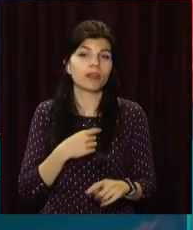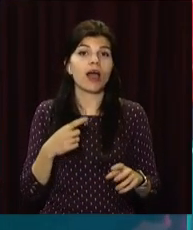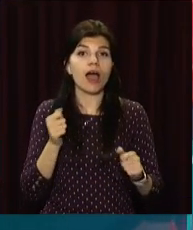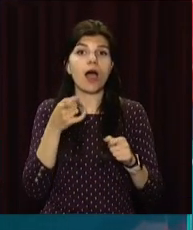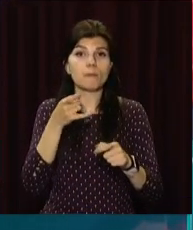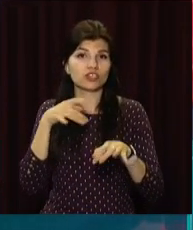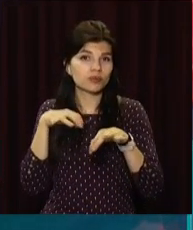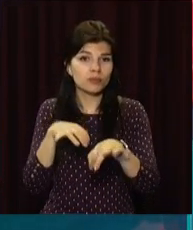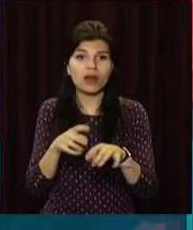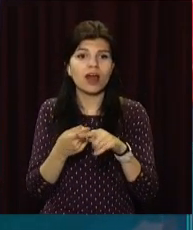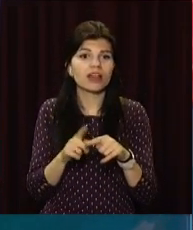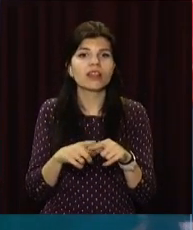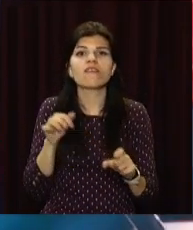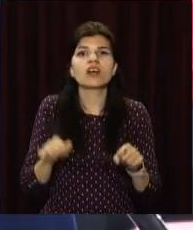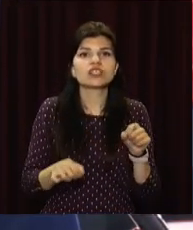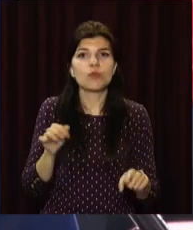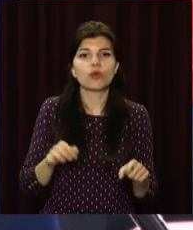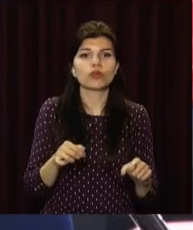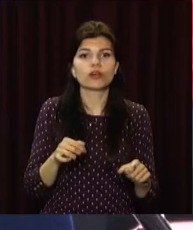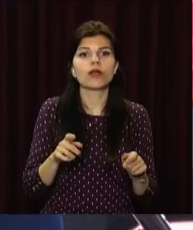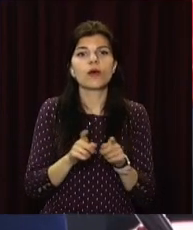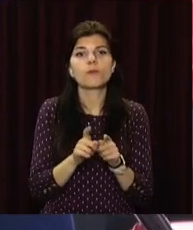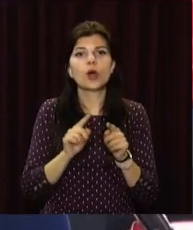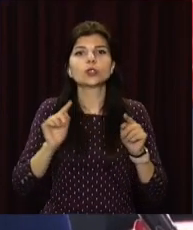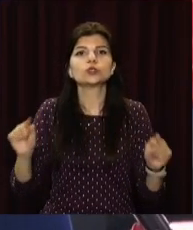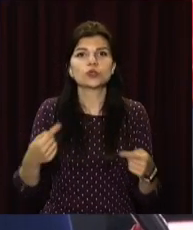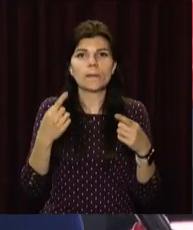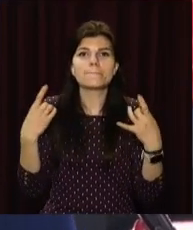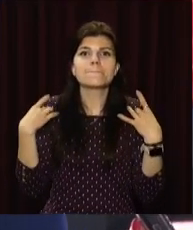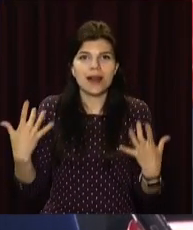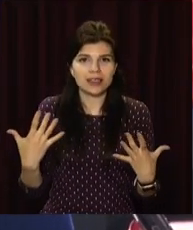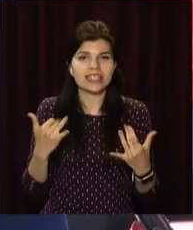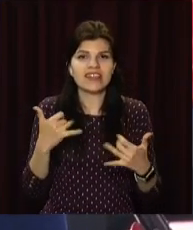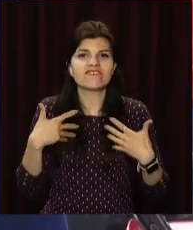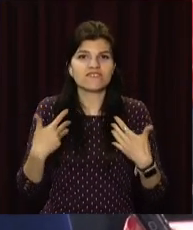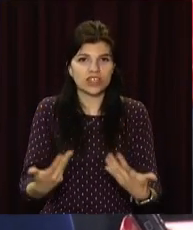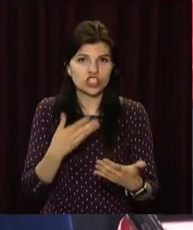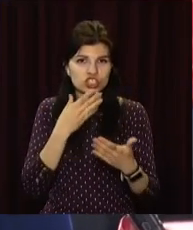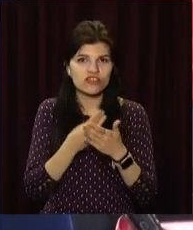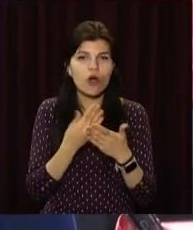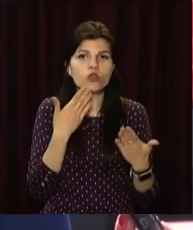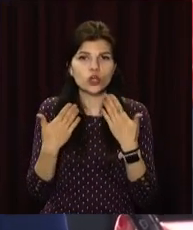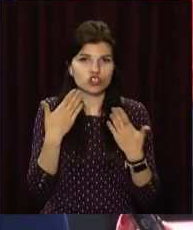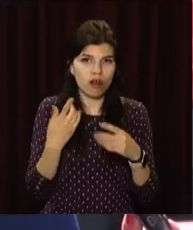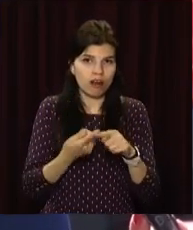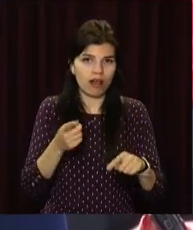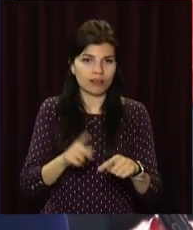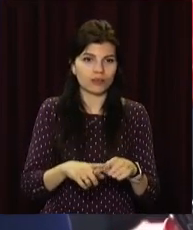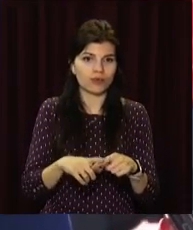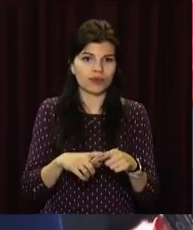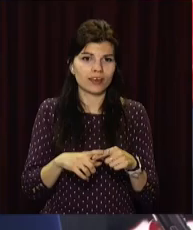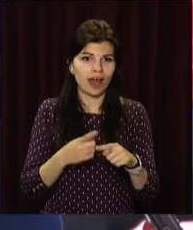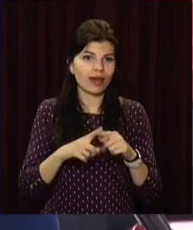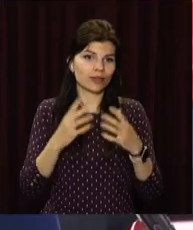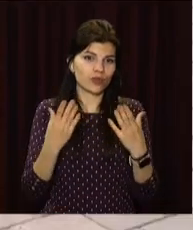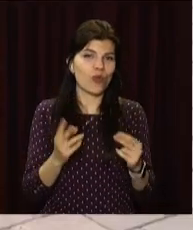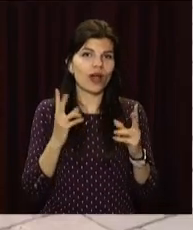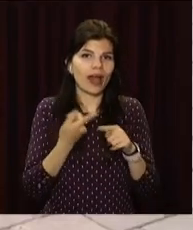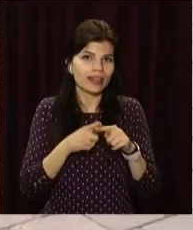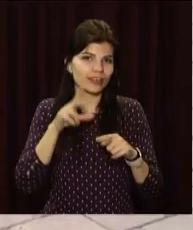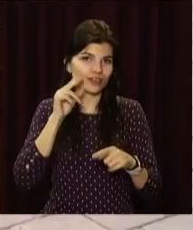Автопробег – это для нас с вами возможность, знаете, вот создать праздник и выразить свое отношение к этому дню, к этой